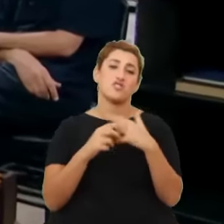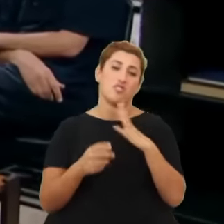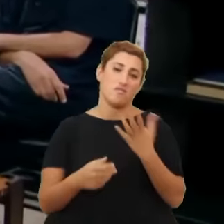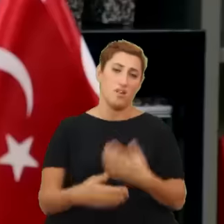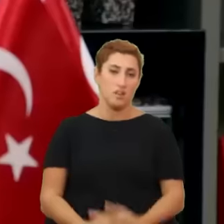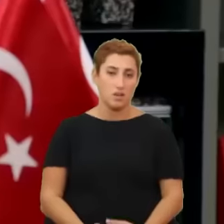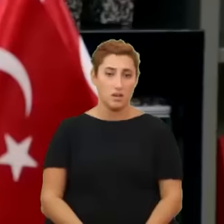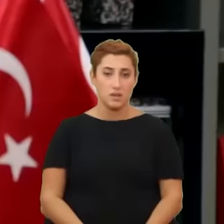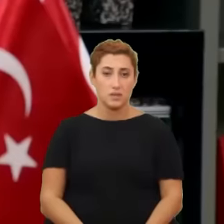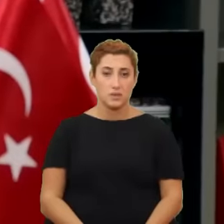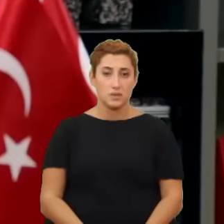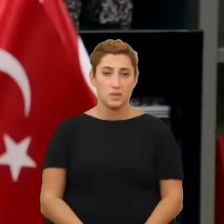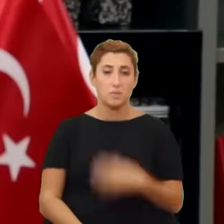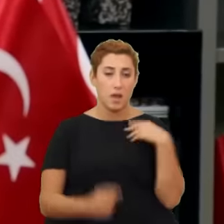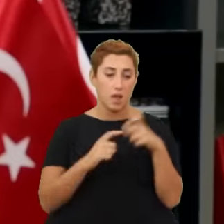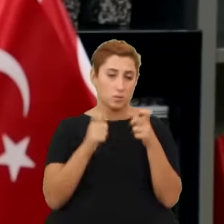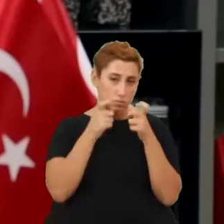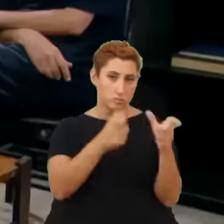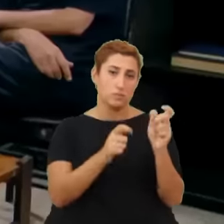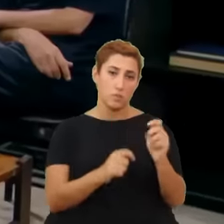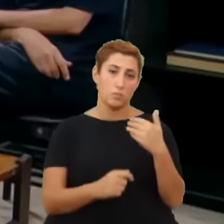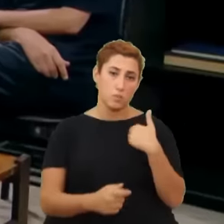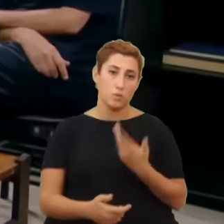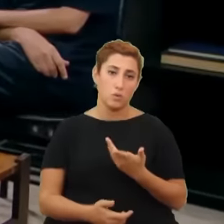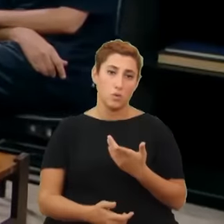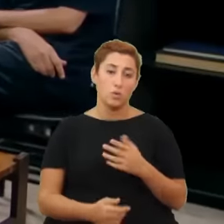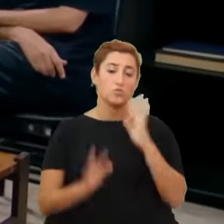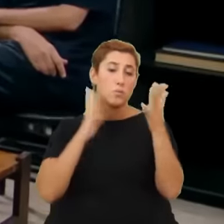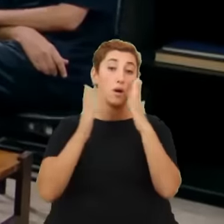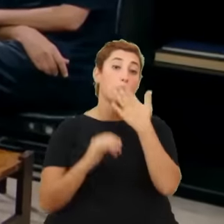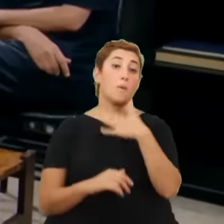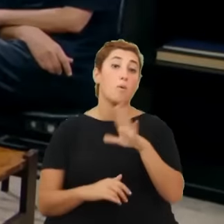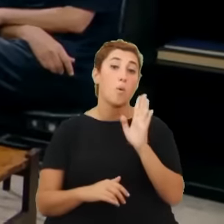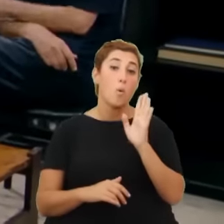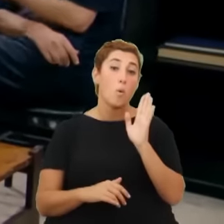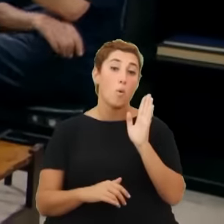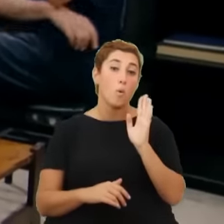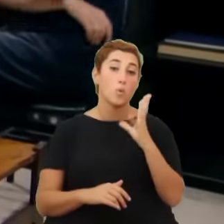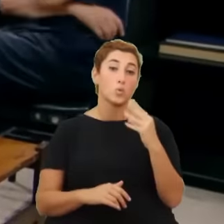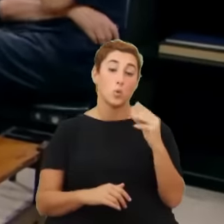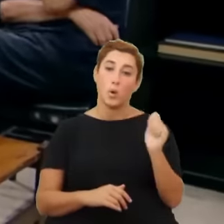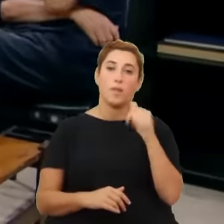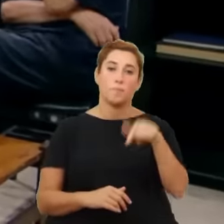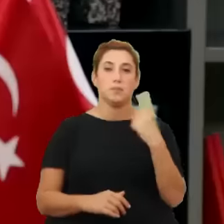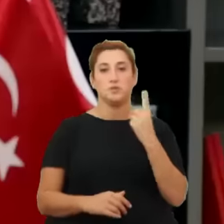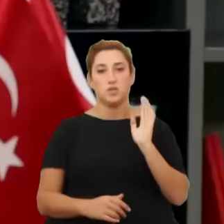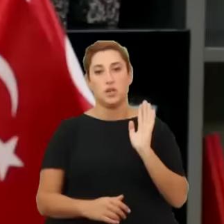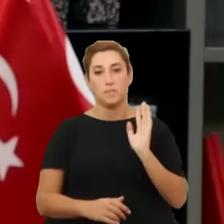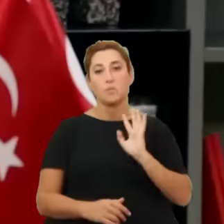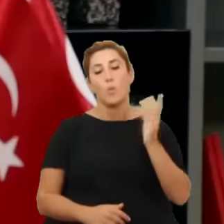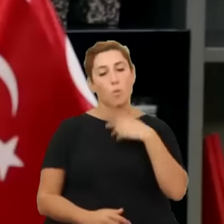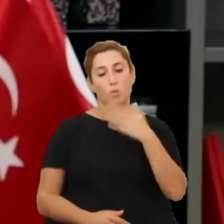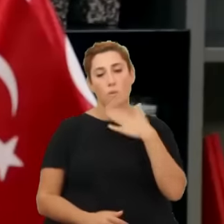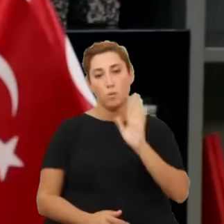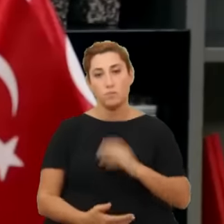ya. Gözüm Ergun'un üstünde ya. Haytalık yok. Haytalık yok. Bu çok önemli bir şey. Yok